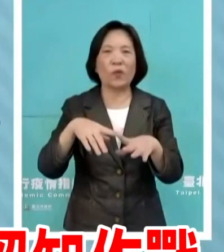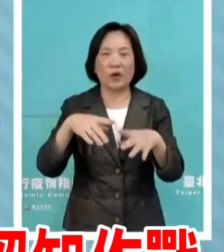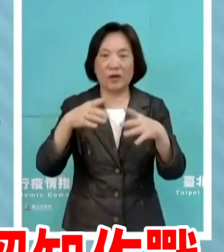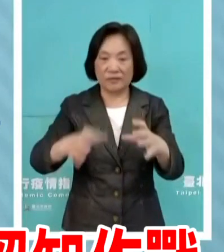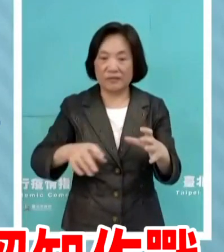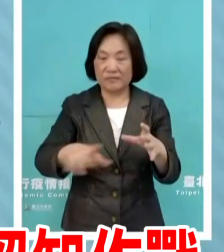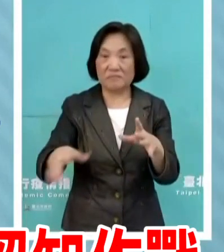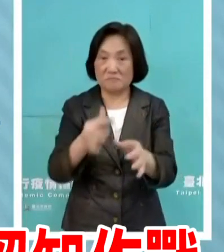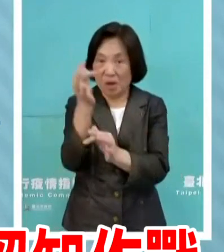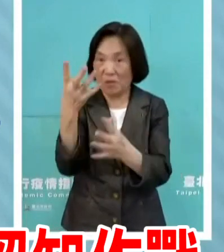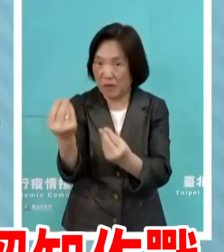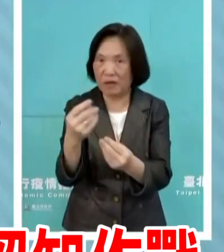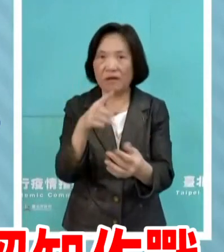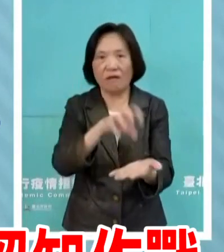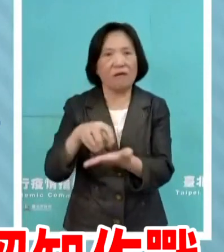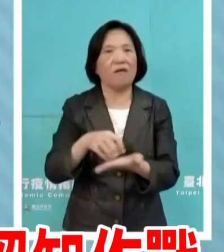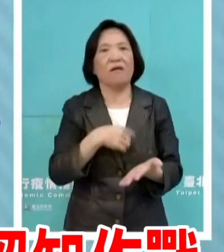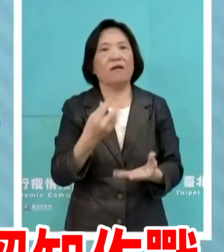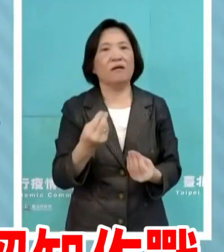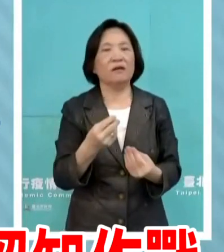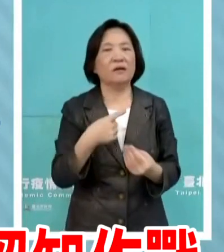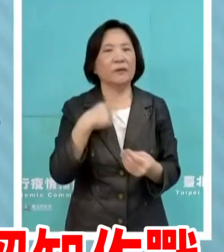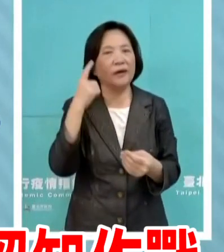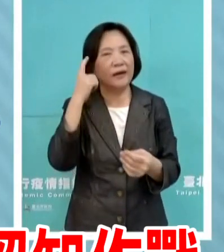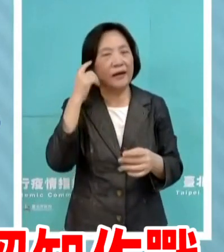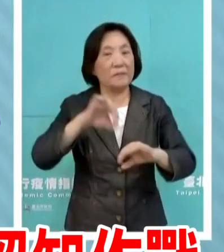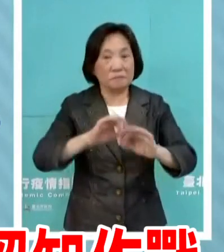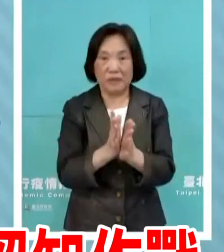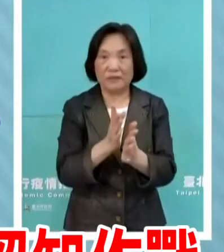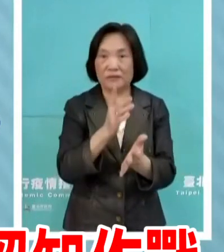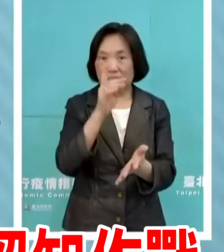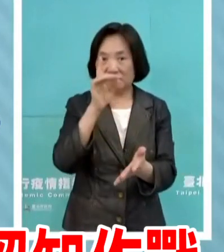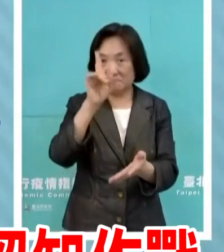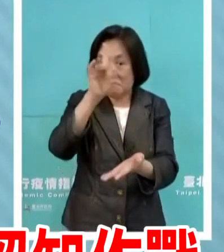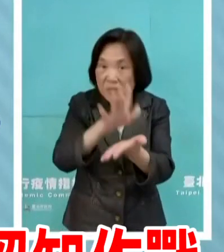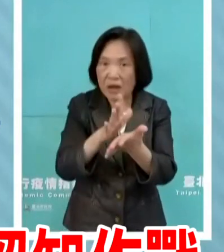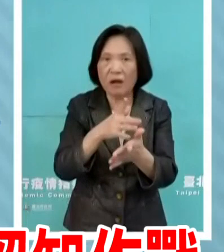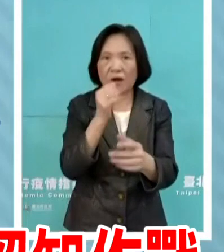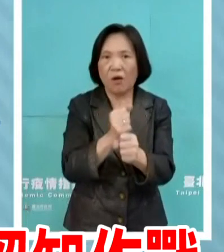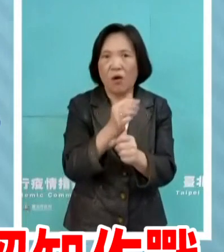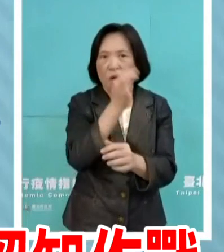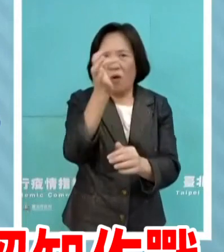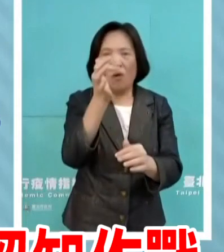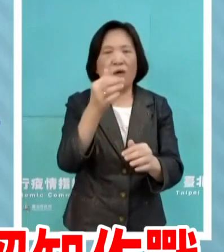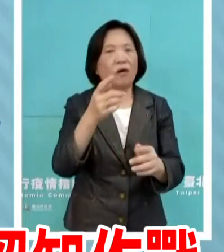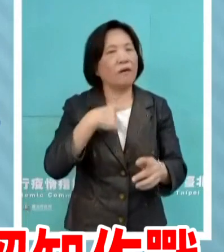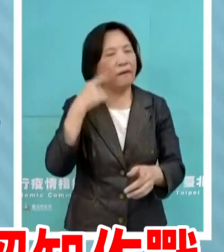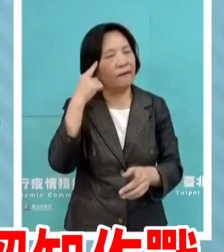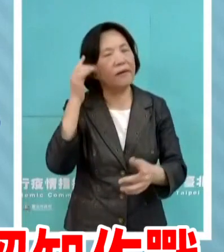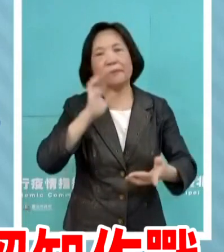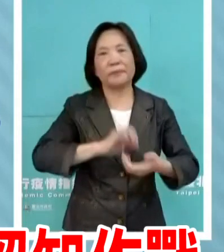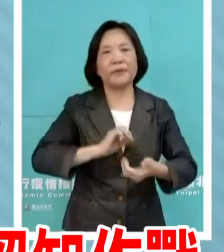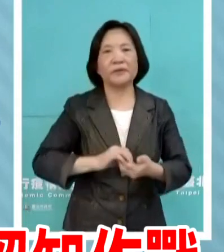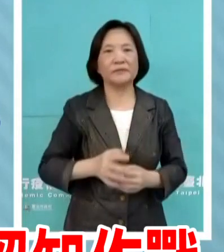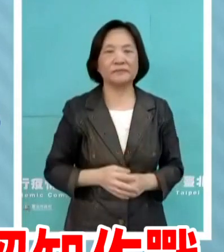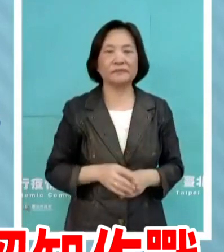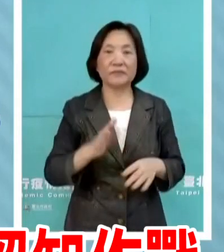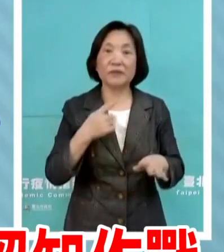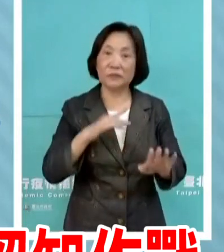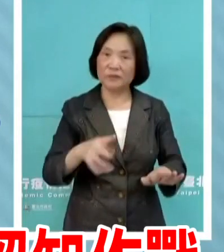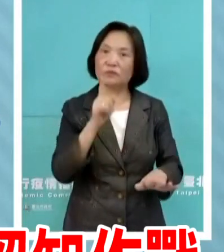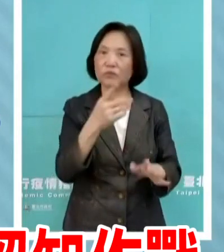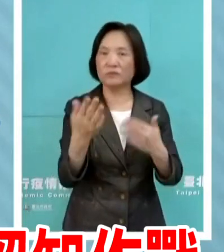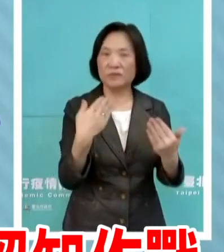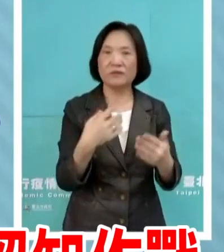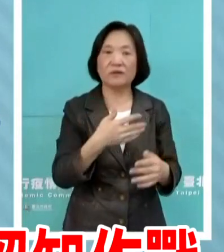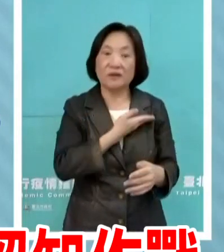会去 check 嘛。我也知道说我们没有办法，不见得说一次我就是完美，也不可能。但是我会讲得非常清楚，